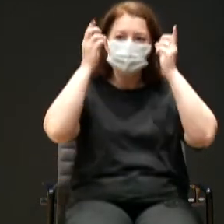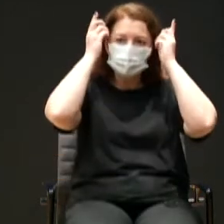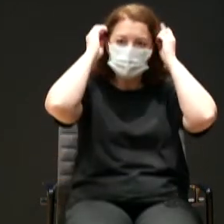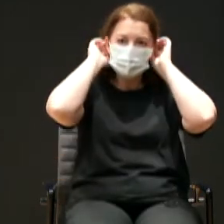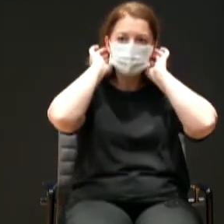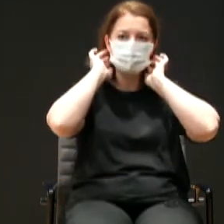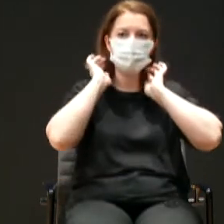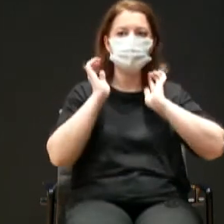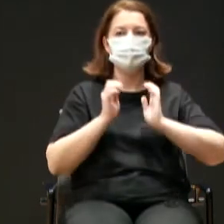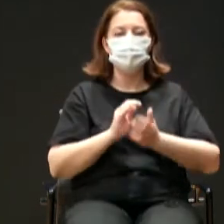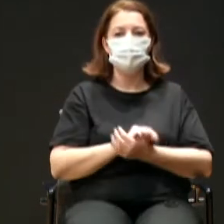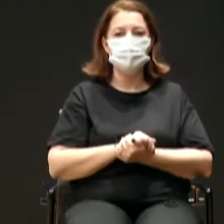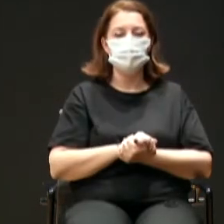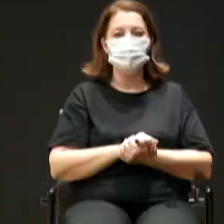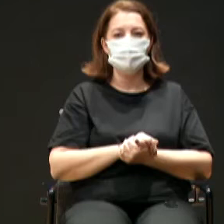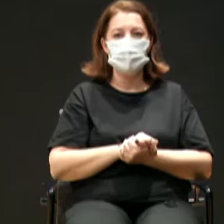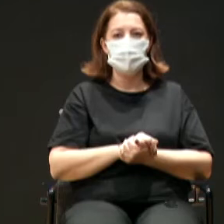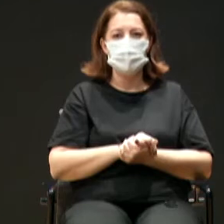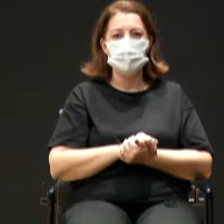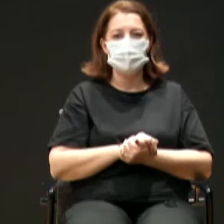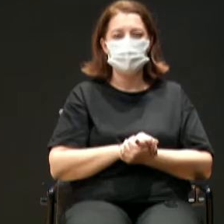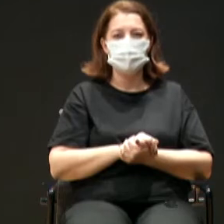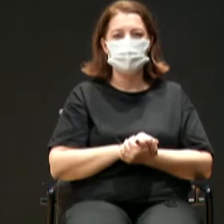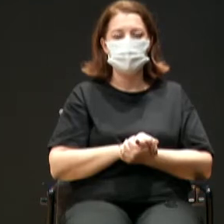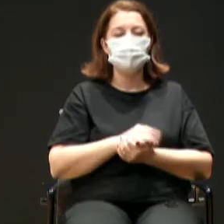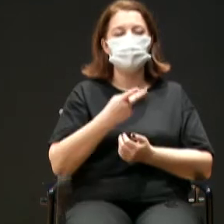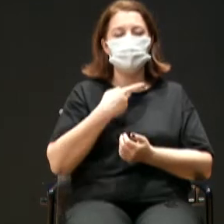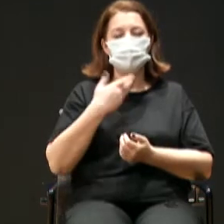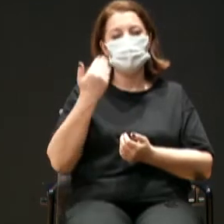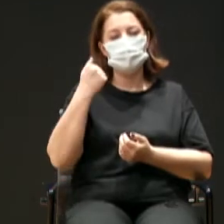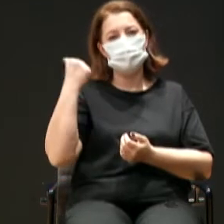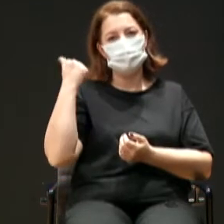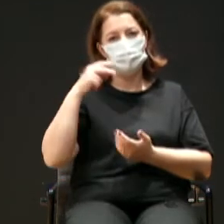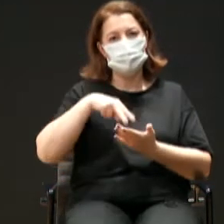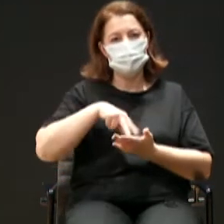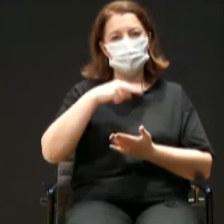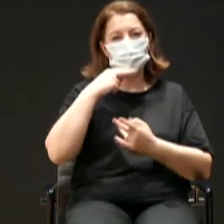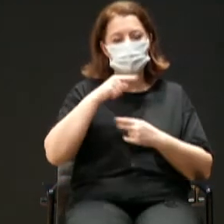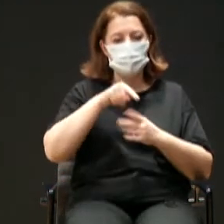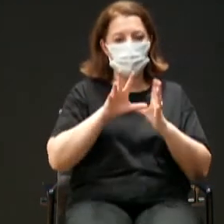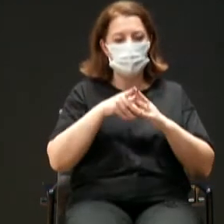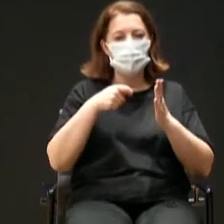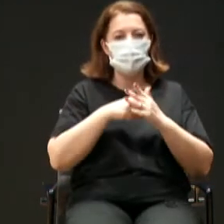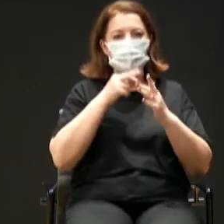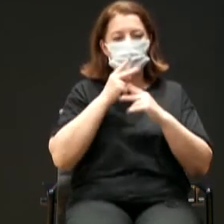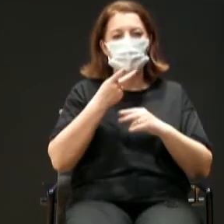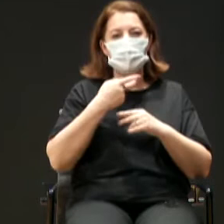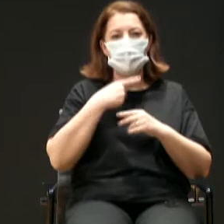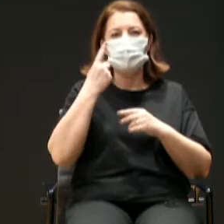sözlerini teşekkür söylesin. Ederim başkanım. Buyurun. Gerek kürsü konuşmamda gerekse buradaki grubum adına konuşmalarımda ben